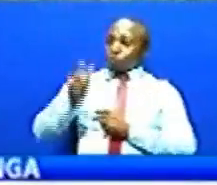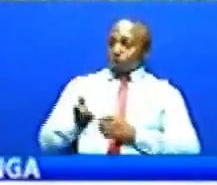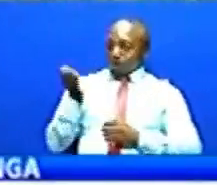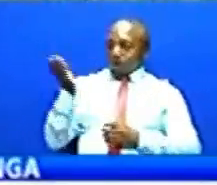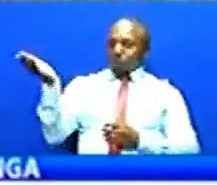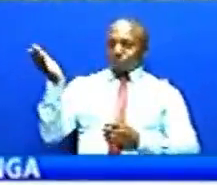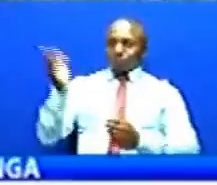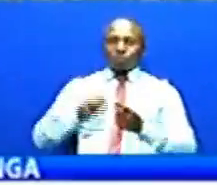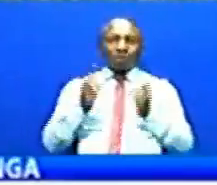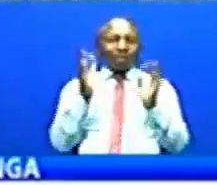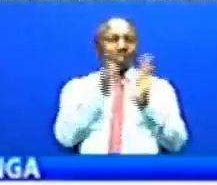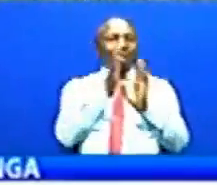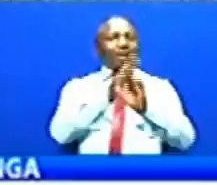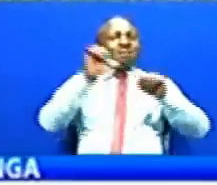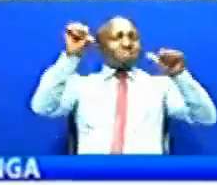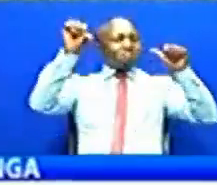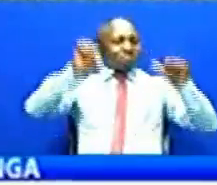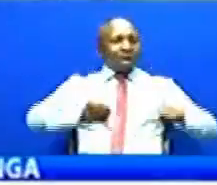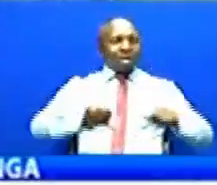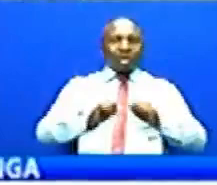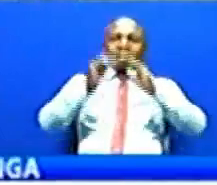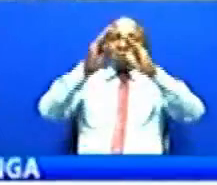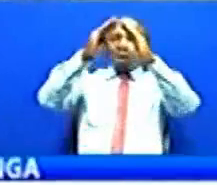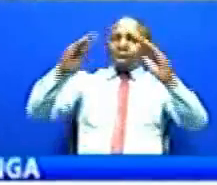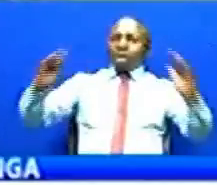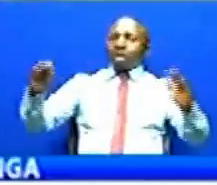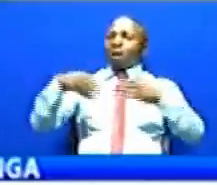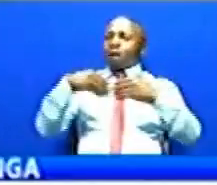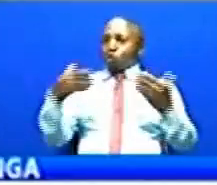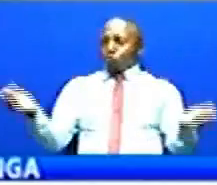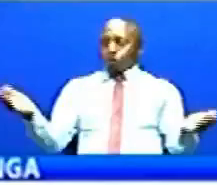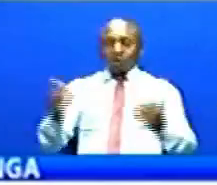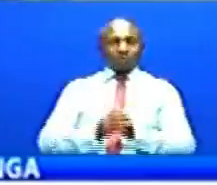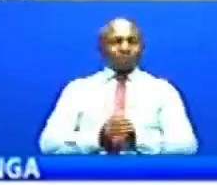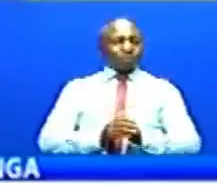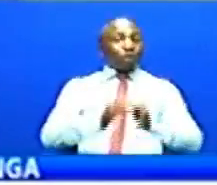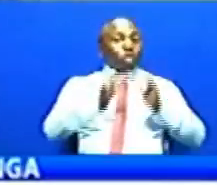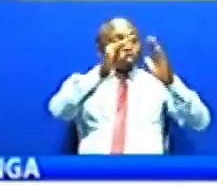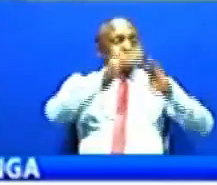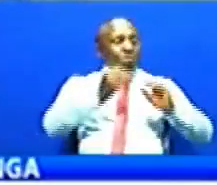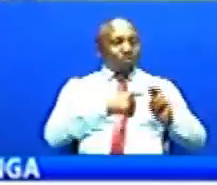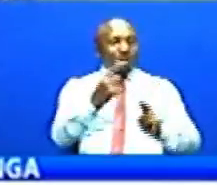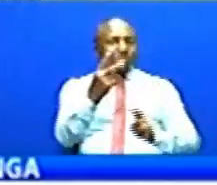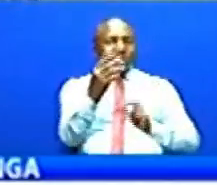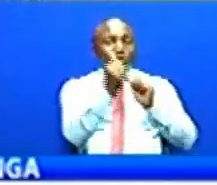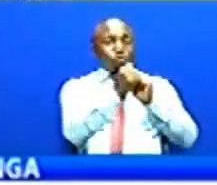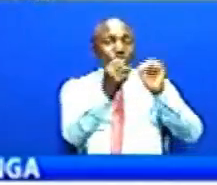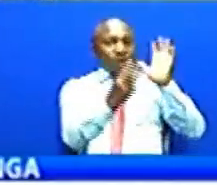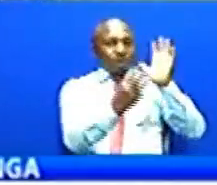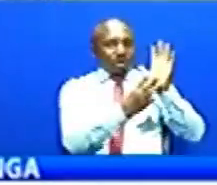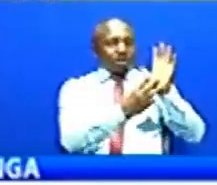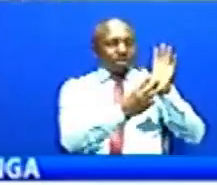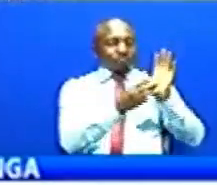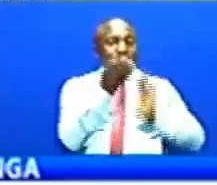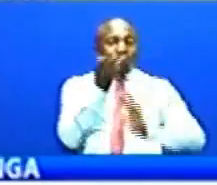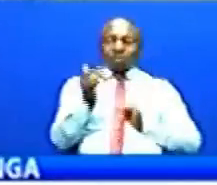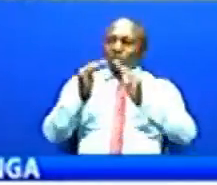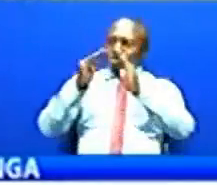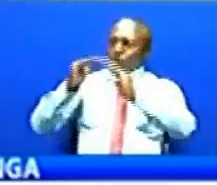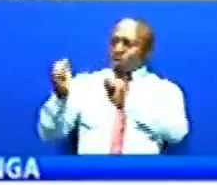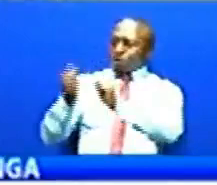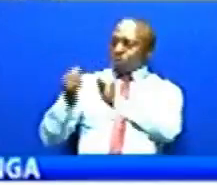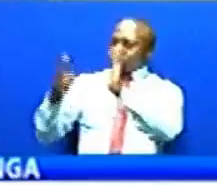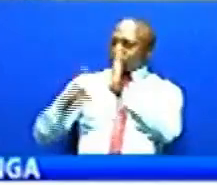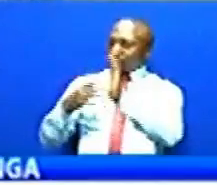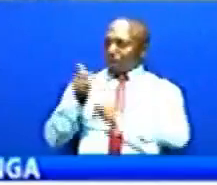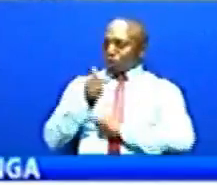watu wana hali mbaya, hawana turubai. Pamoja na kaya hizo zote 218, ni kaya